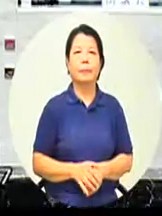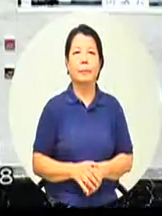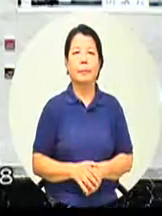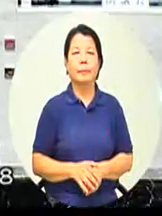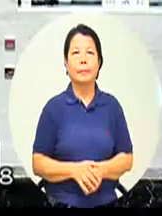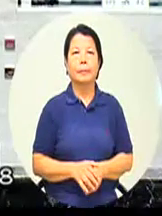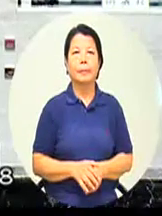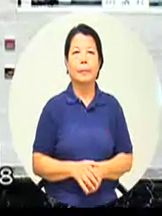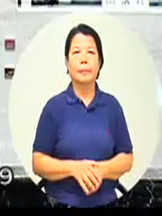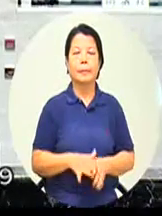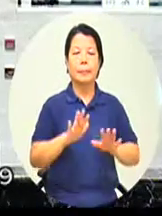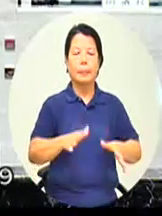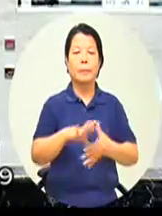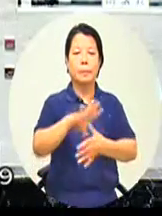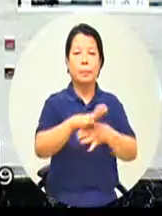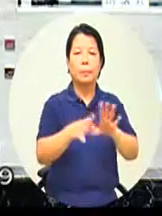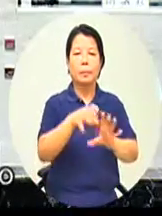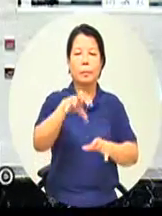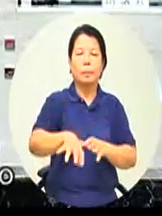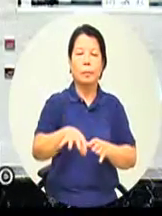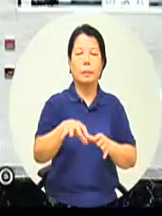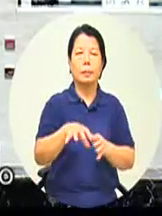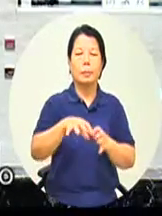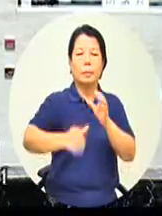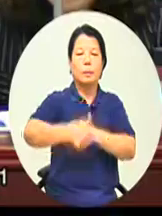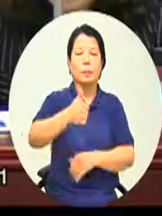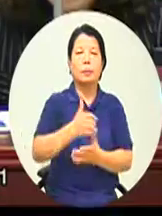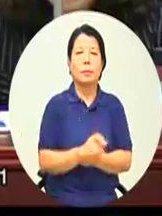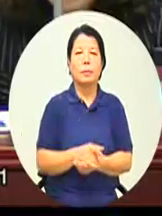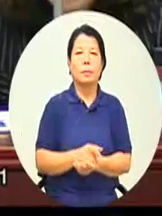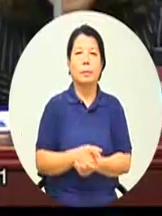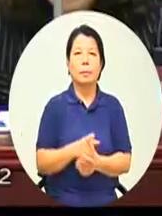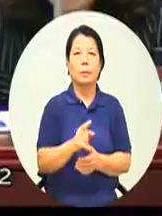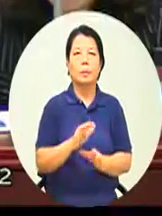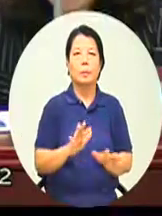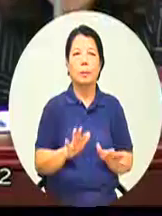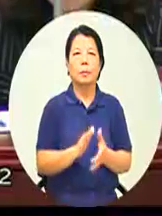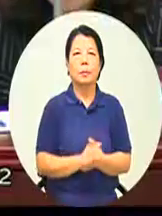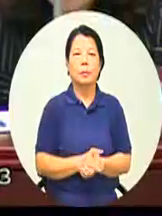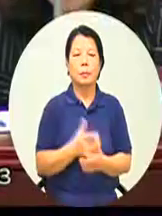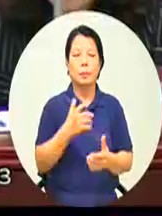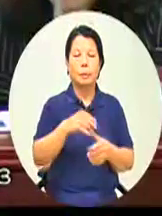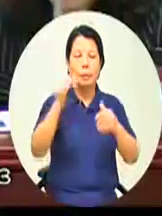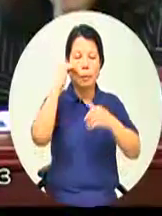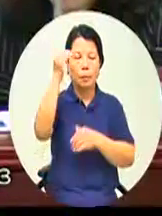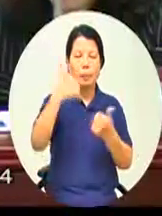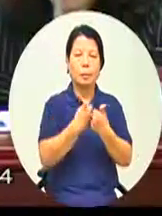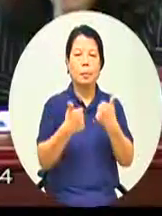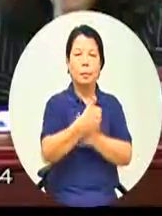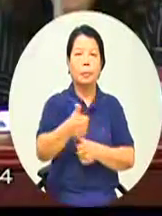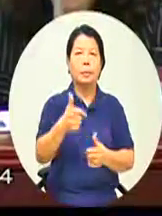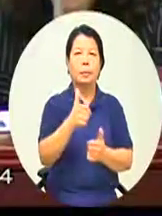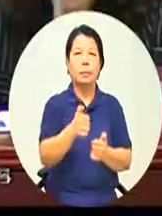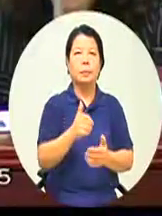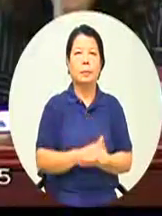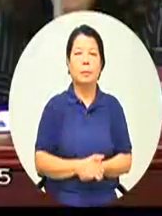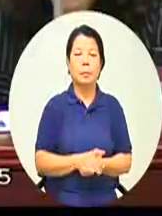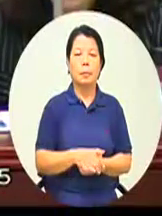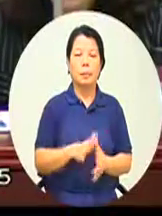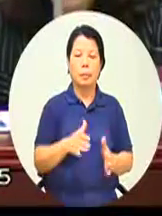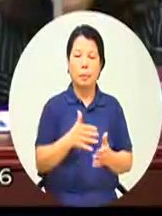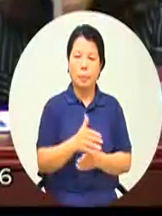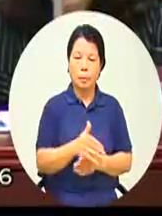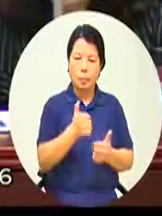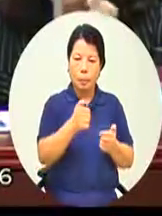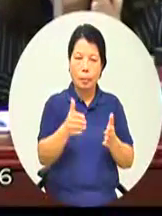来，现在文化局代理局长。 好，谢谢主席，谢谢高议员，也要谢谢高议